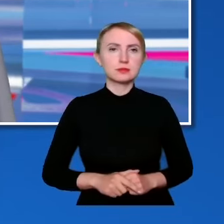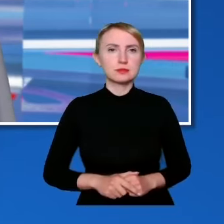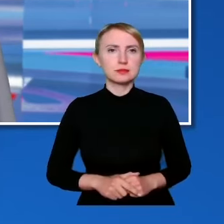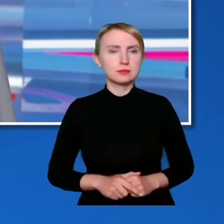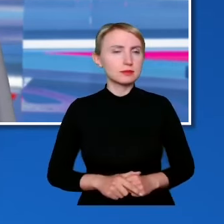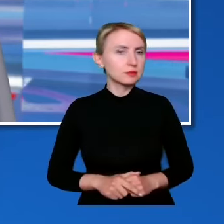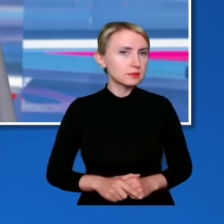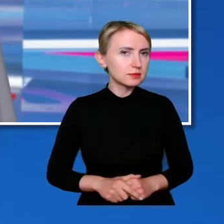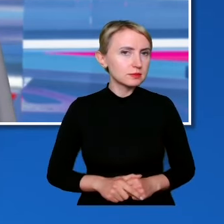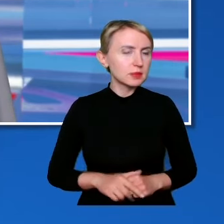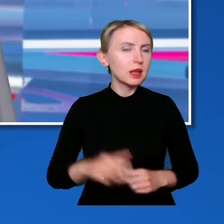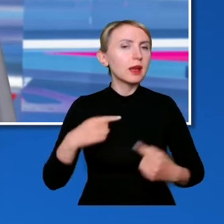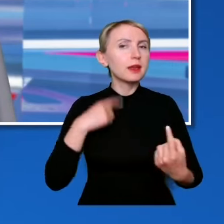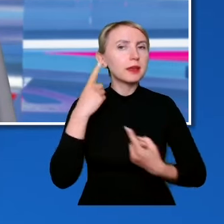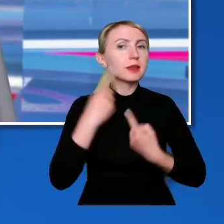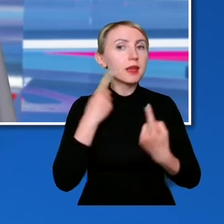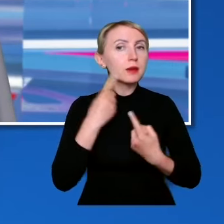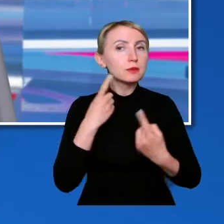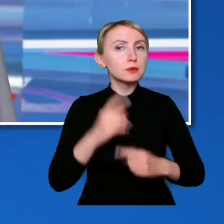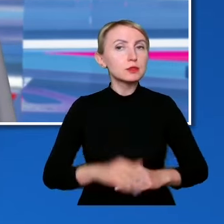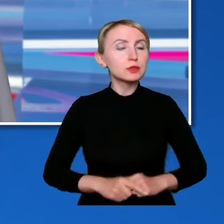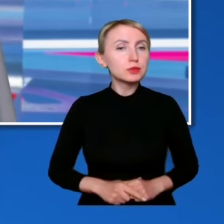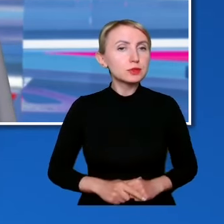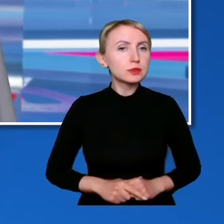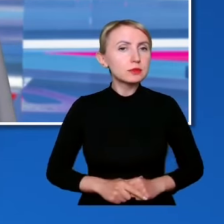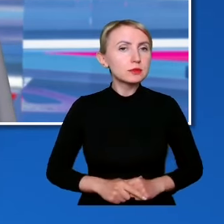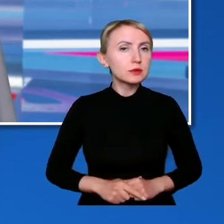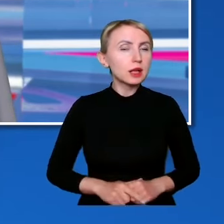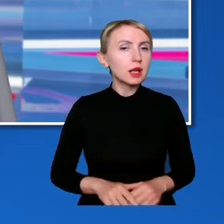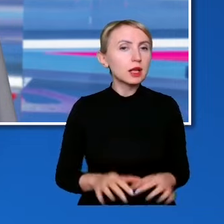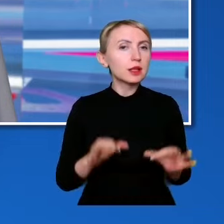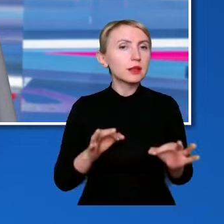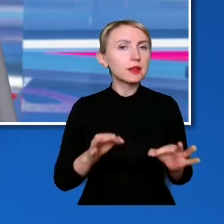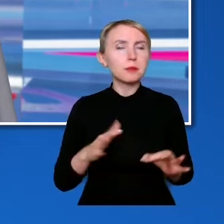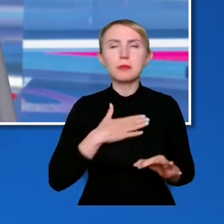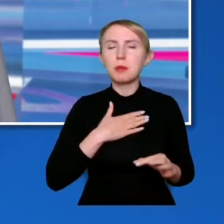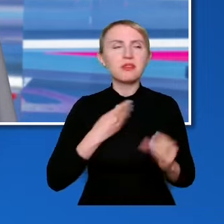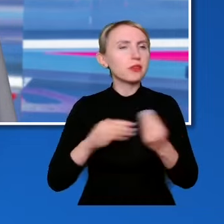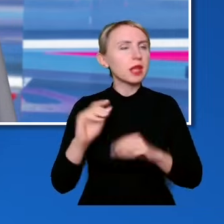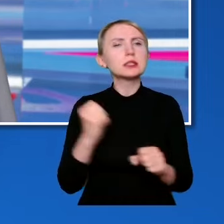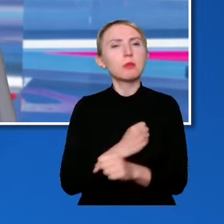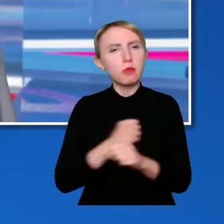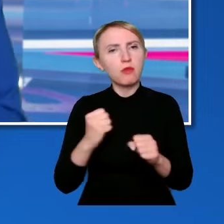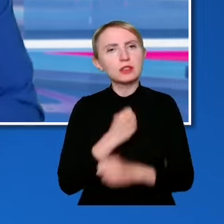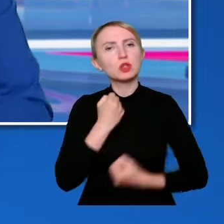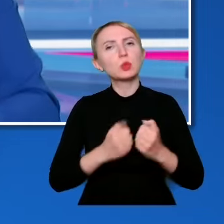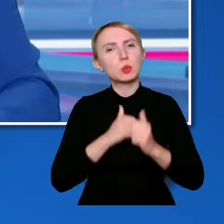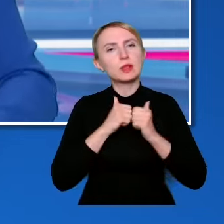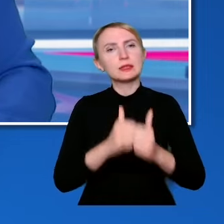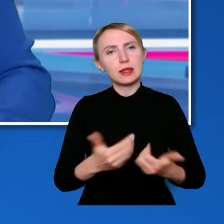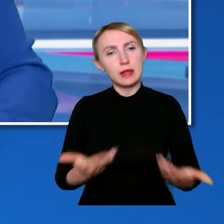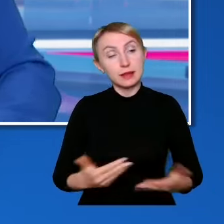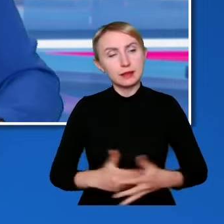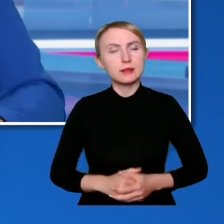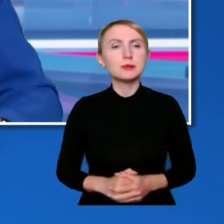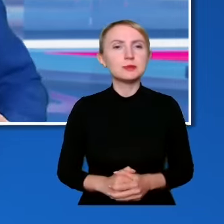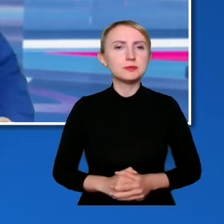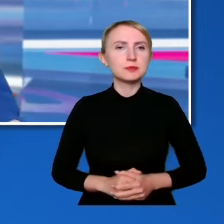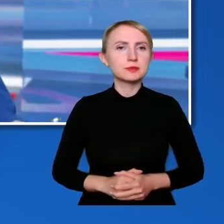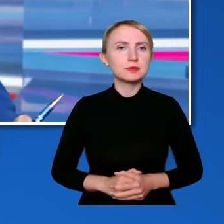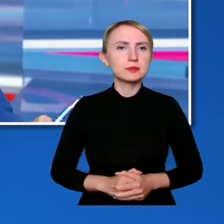Przede wszystkim myślę, że mamy teraz znacznie poważniejsze wyzwania.